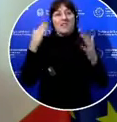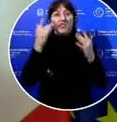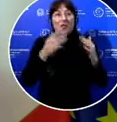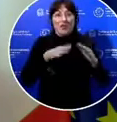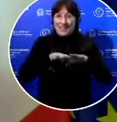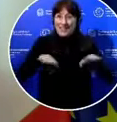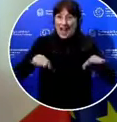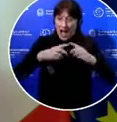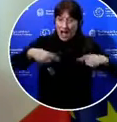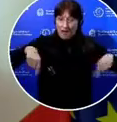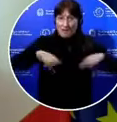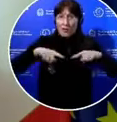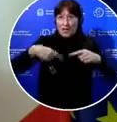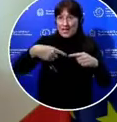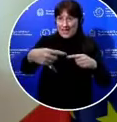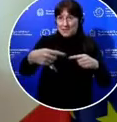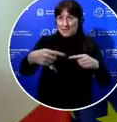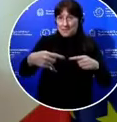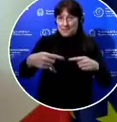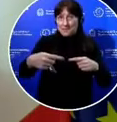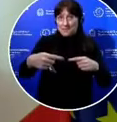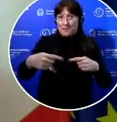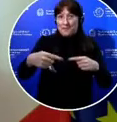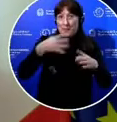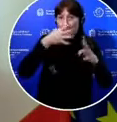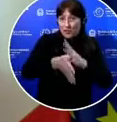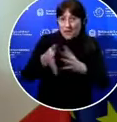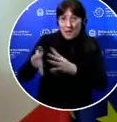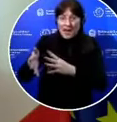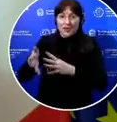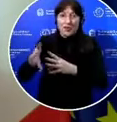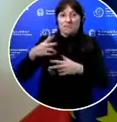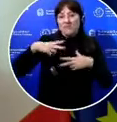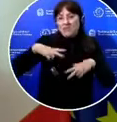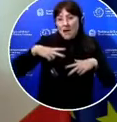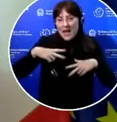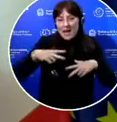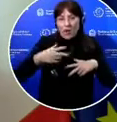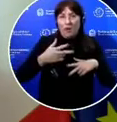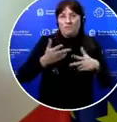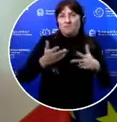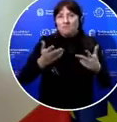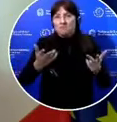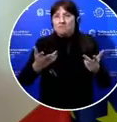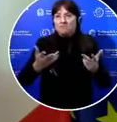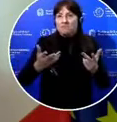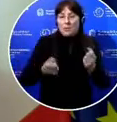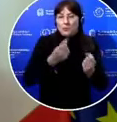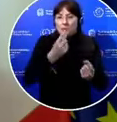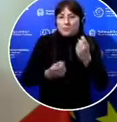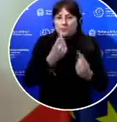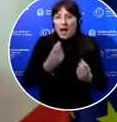di approfondimento organizzati in vista di questa conferenza risulti con forza l'esigenza di un intervento di presa